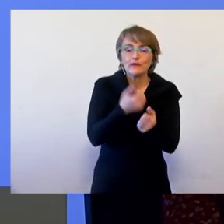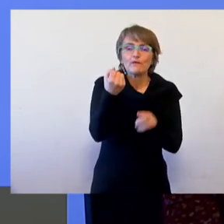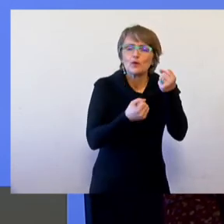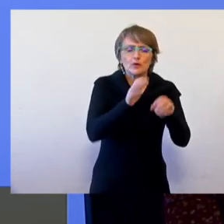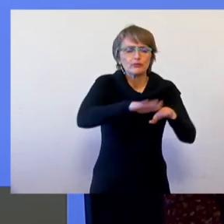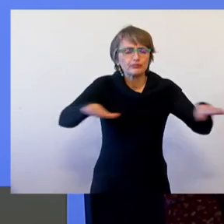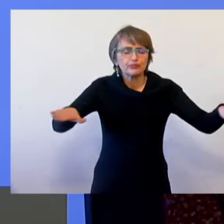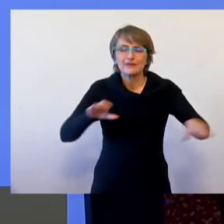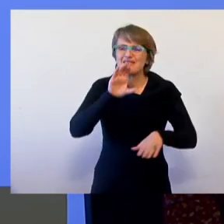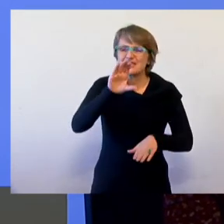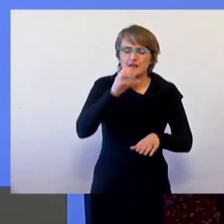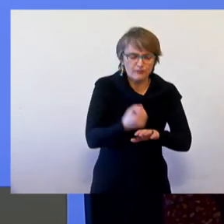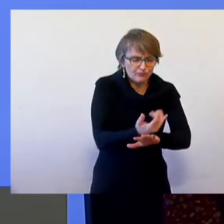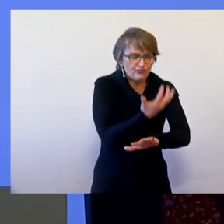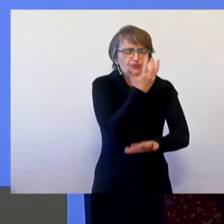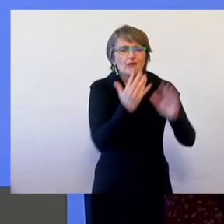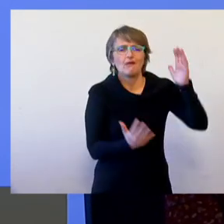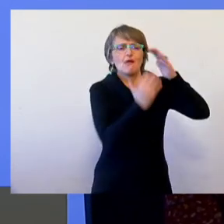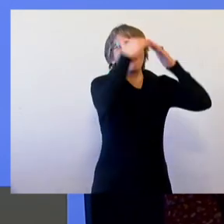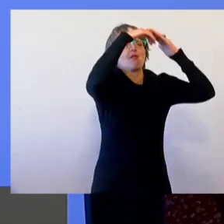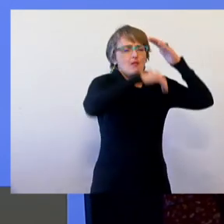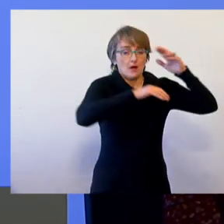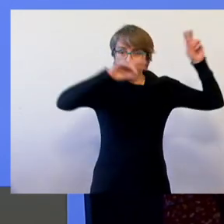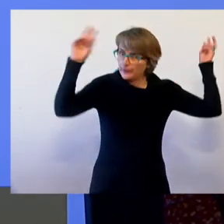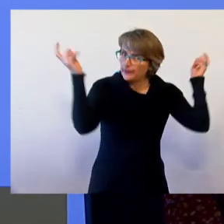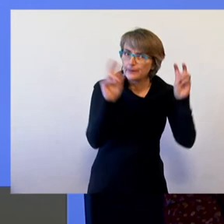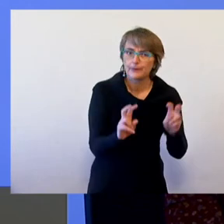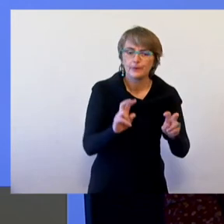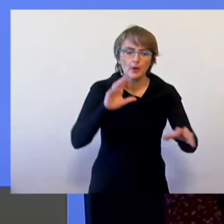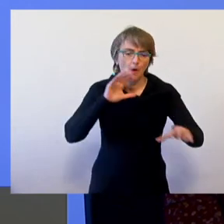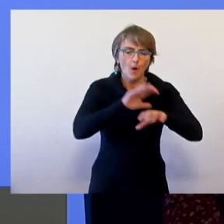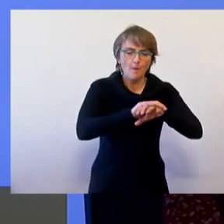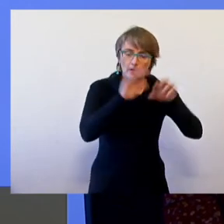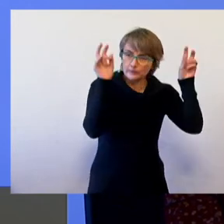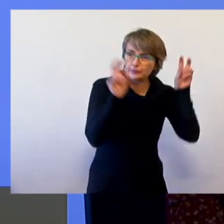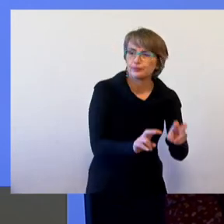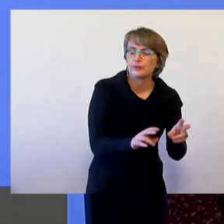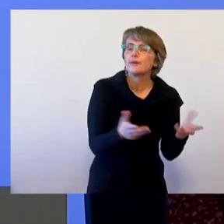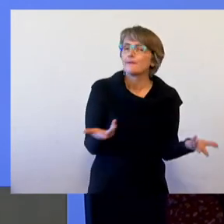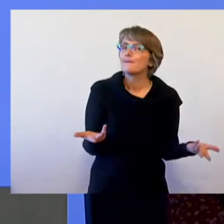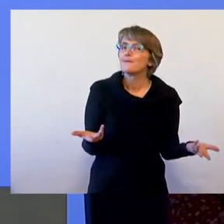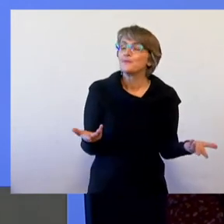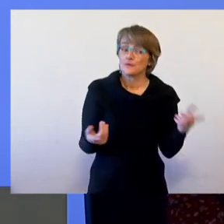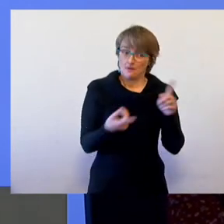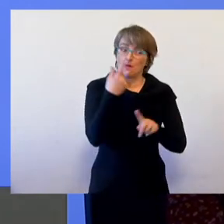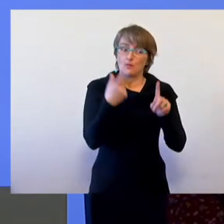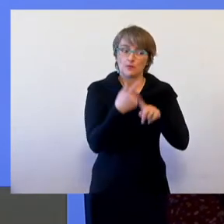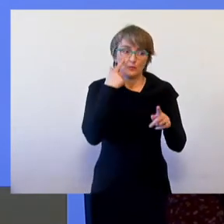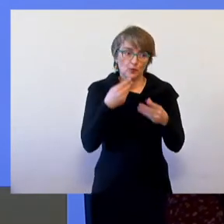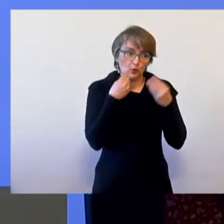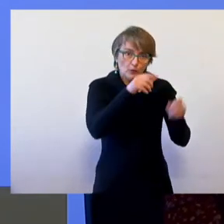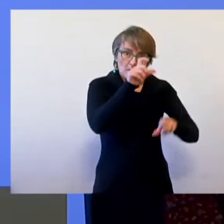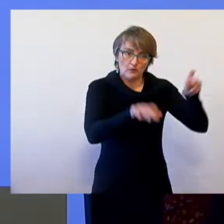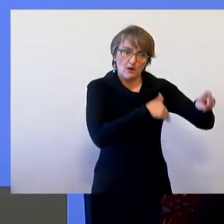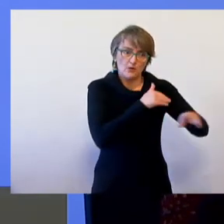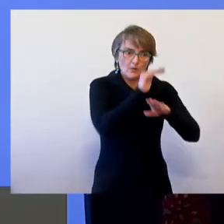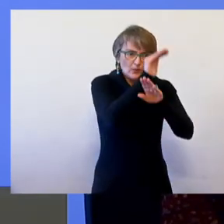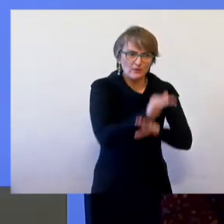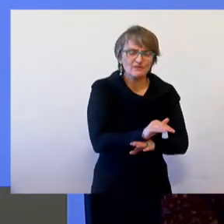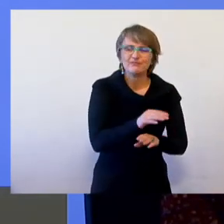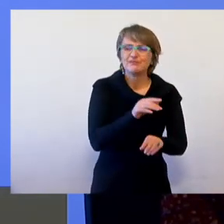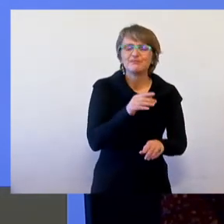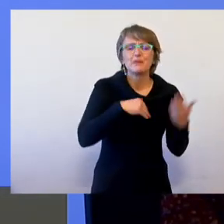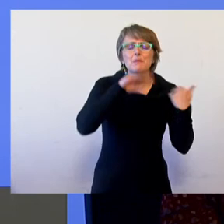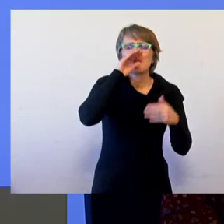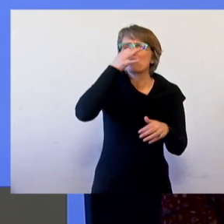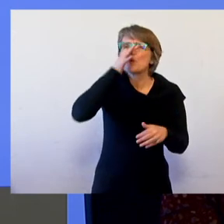véhicules. Ça va être un élément majeur de transformation, de protection aussi de nos agents qui étaient exposés à des polluants. Je pense là notamment